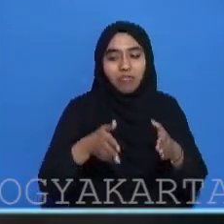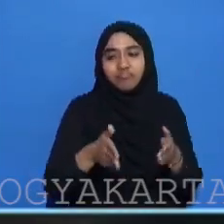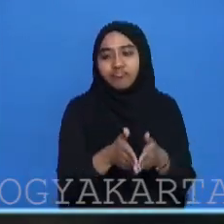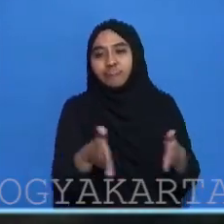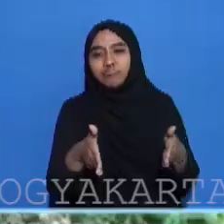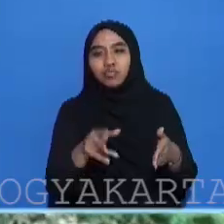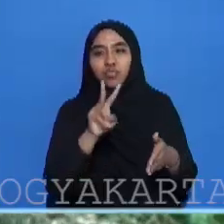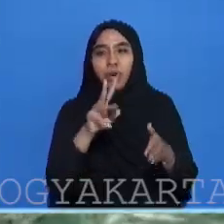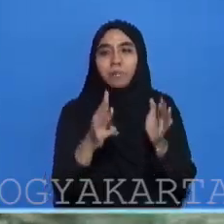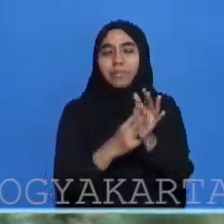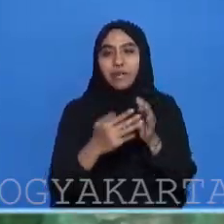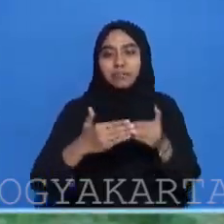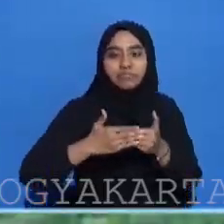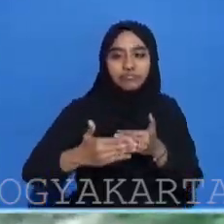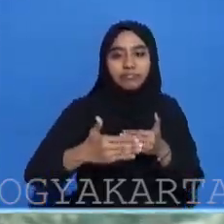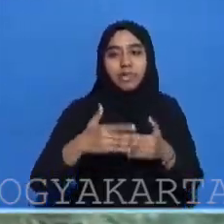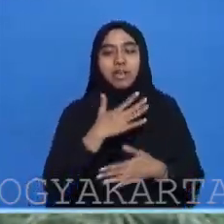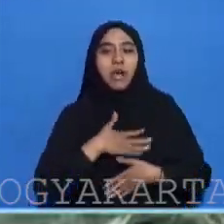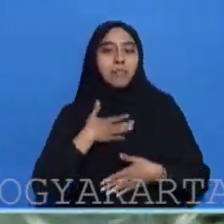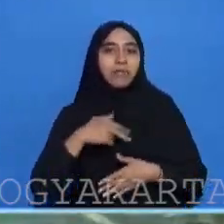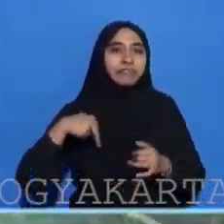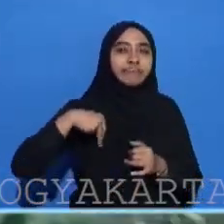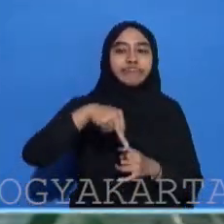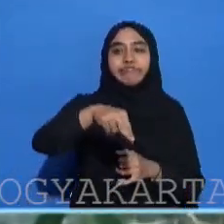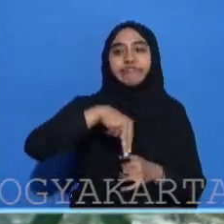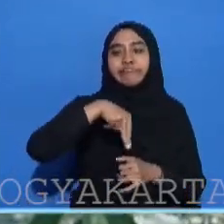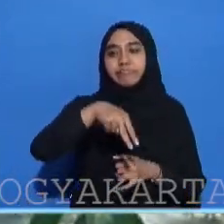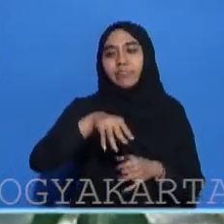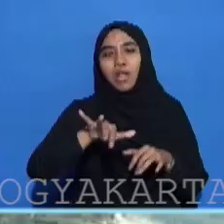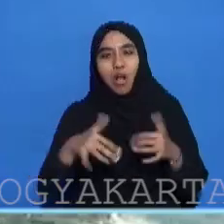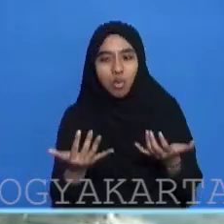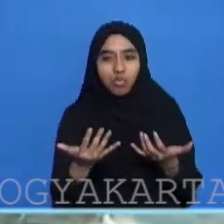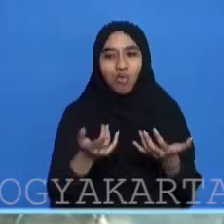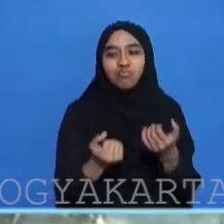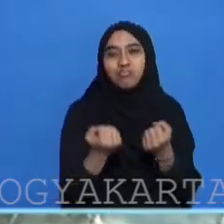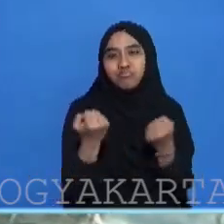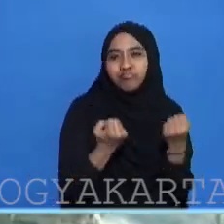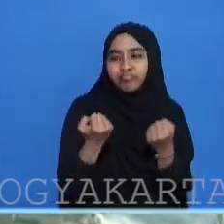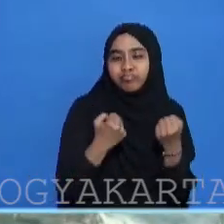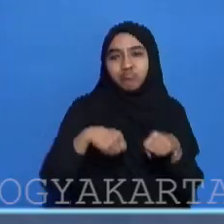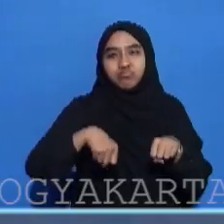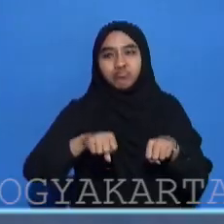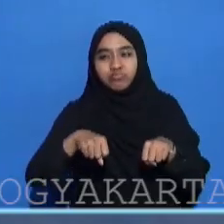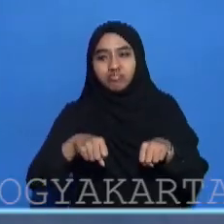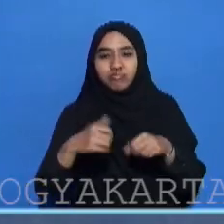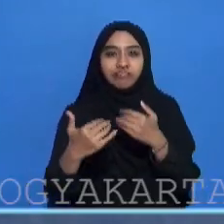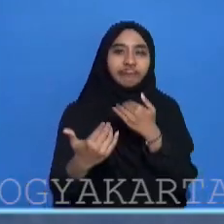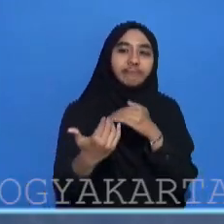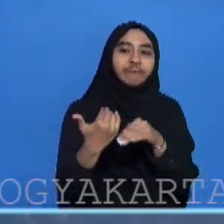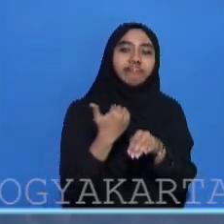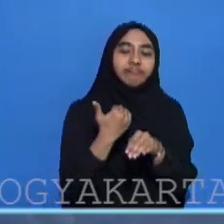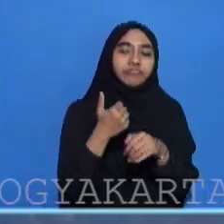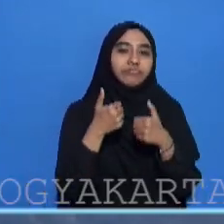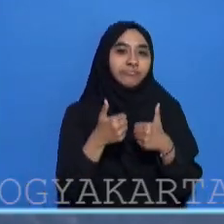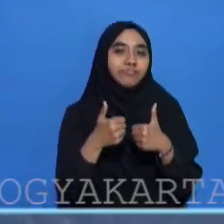meteran ini sudah sangat nyaman untuk dilewati baik untuk pejalan kaki maupun kendaraan roda dua demikian